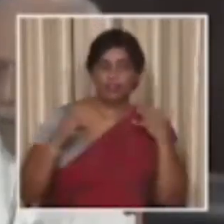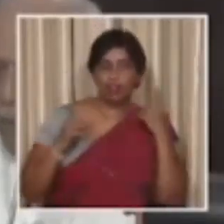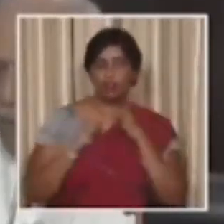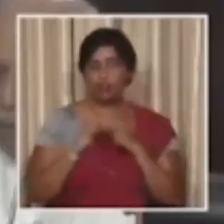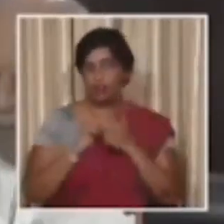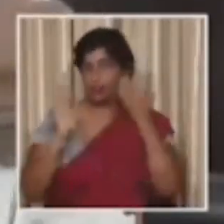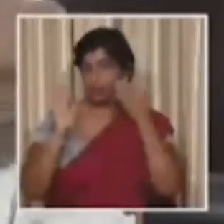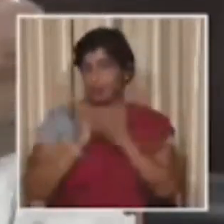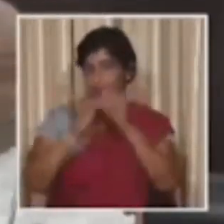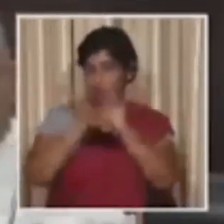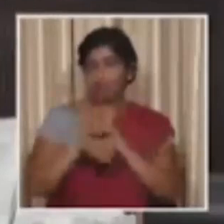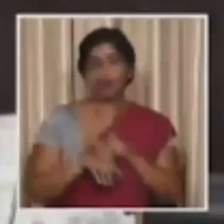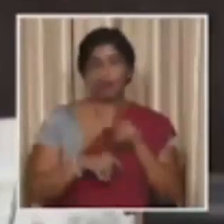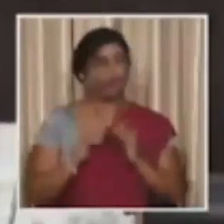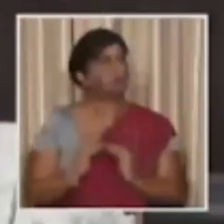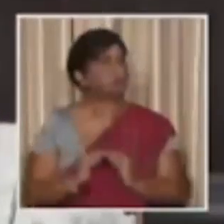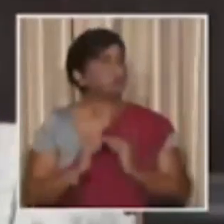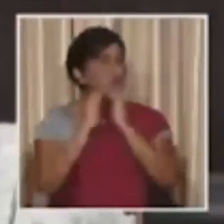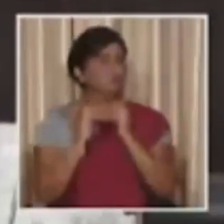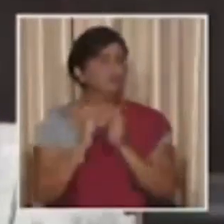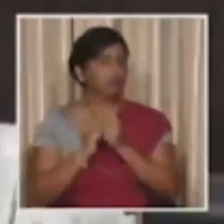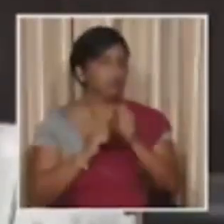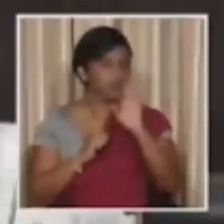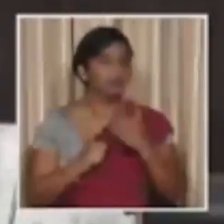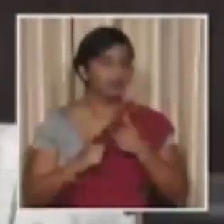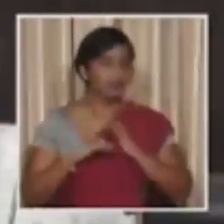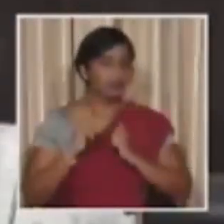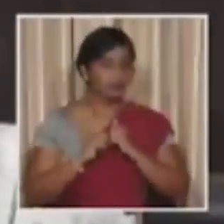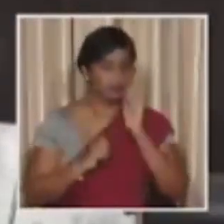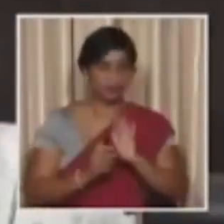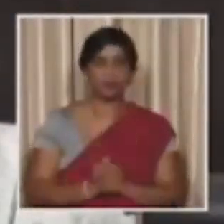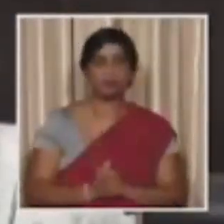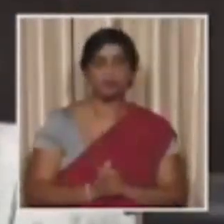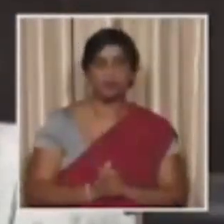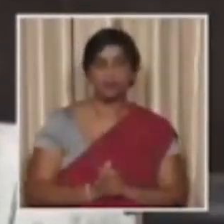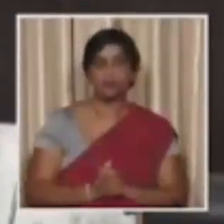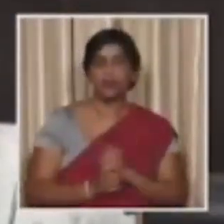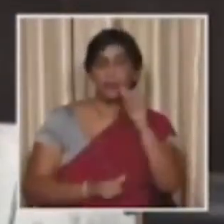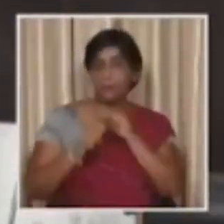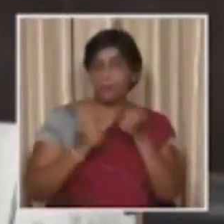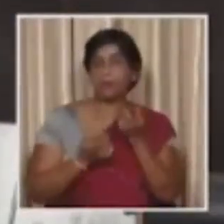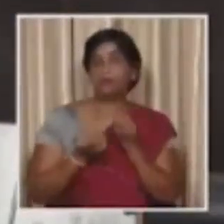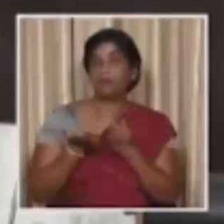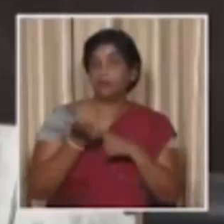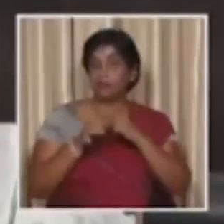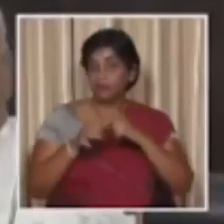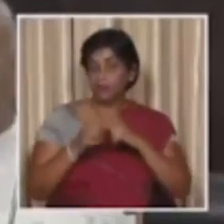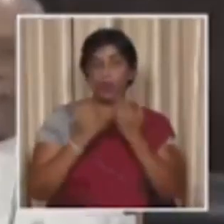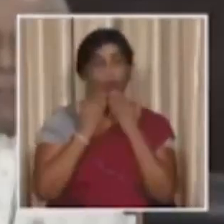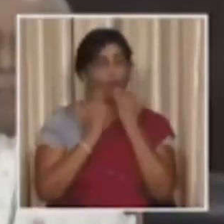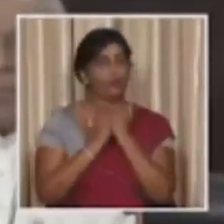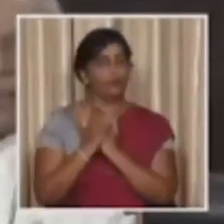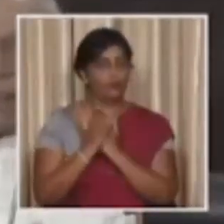අර්බුද හඳුනාගෙන ශාස්ත්‍රයේ උන්නතිය සඳහා පියවර ගැනීමට අපි ක්‍රියා කරනවා ඖෂධ ප්‍රසම්පාදන මාර්ග